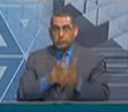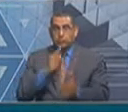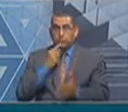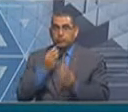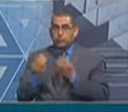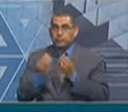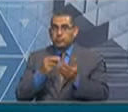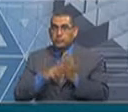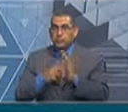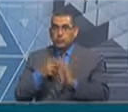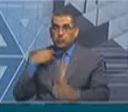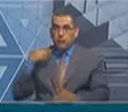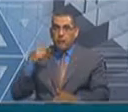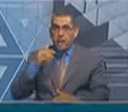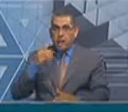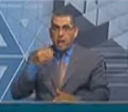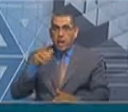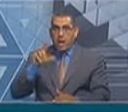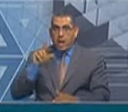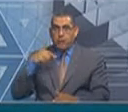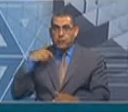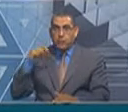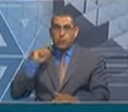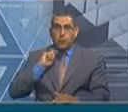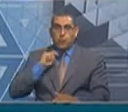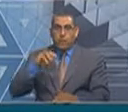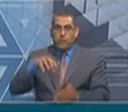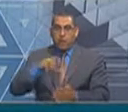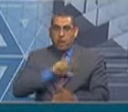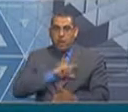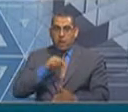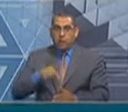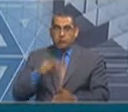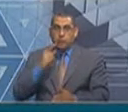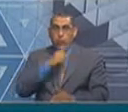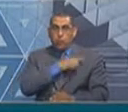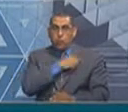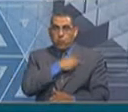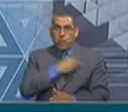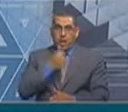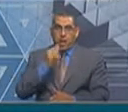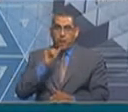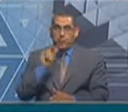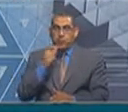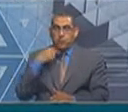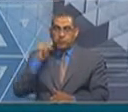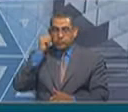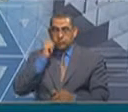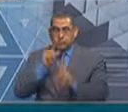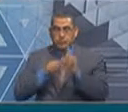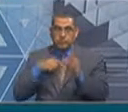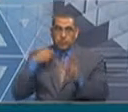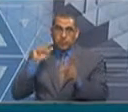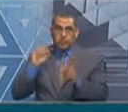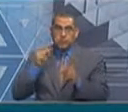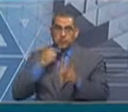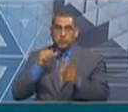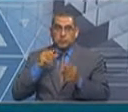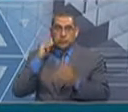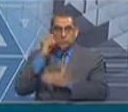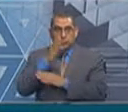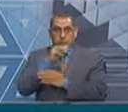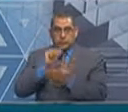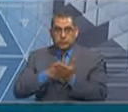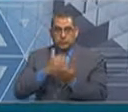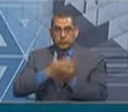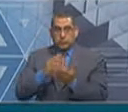العمرانية، والسيد خالد عبد العال محافظ القاهرة، واللواء أمير سيد أحمد مستشار رئيس الجمهورية للتخطيط